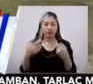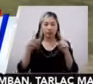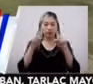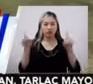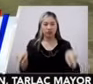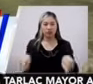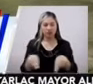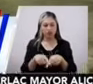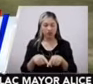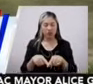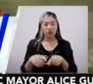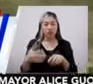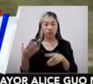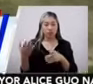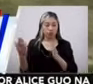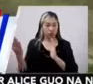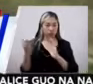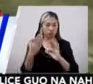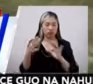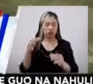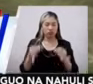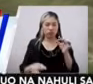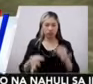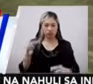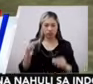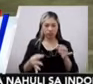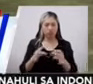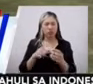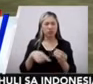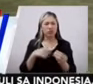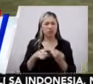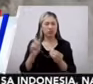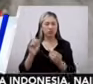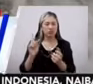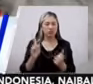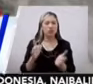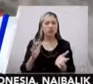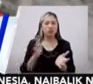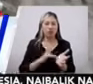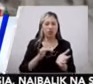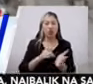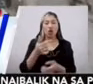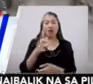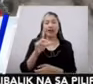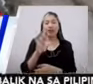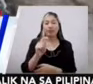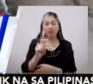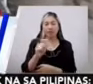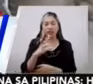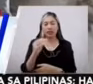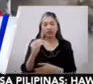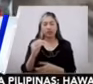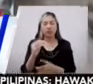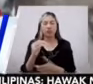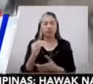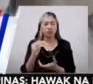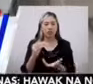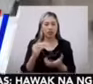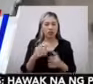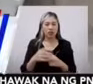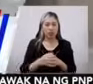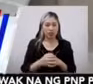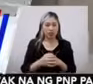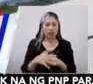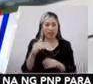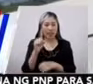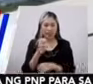Guo para managot sa reklamong paglabag sa Anti-Graft and Corrupt Practices Act kaugnay ng pagkakasangkot o mano nito sa operasyon ng mga illegal